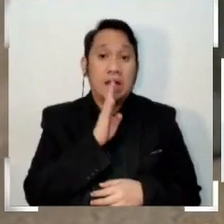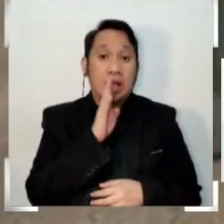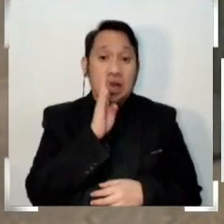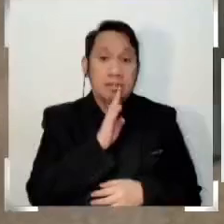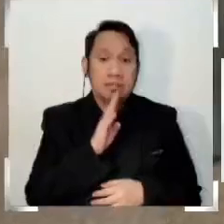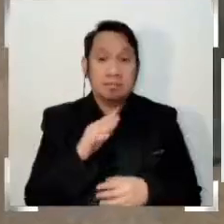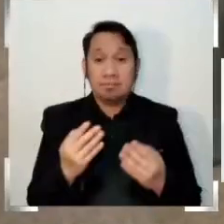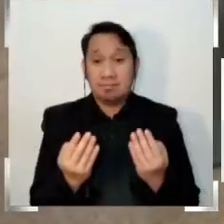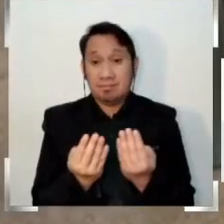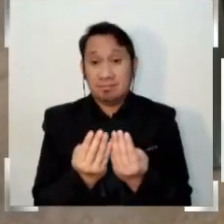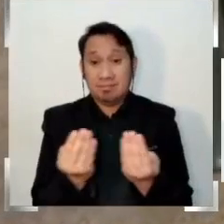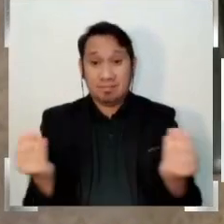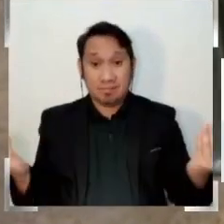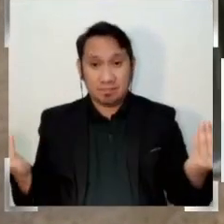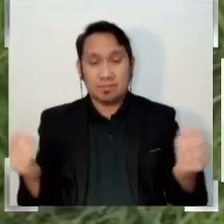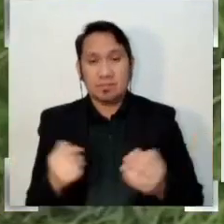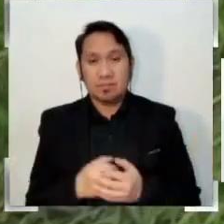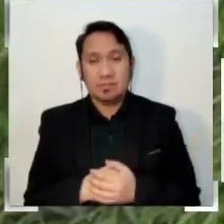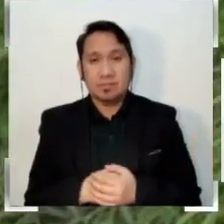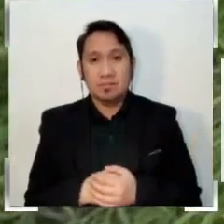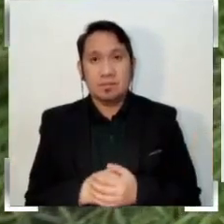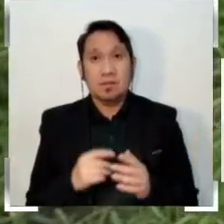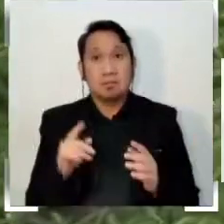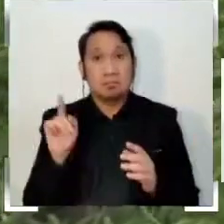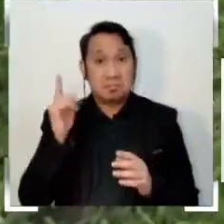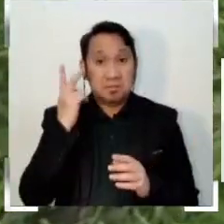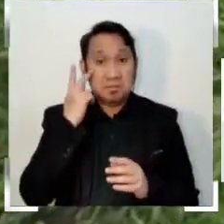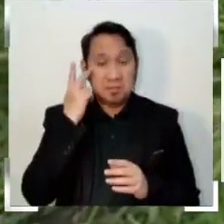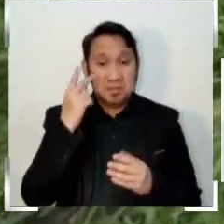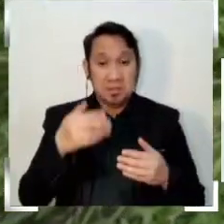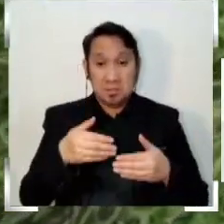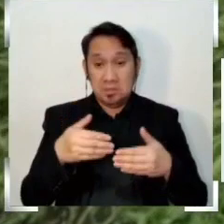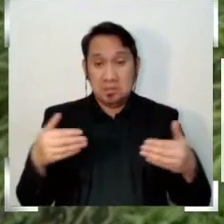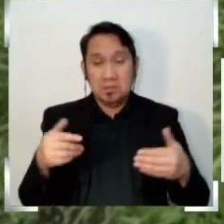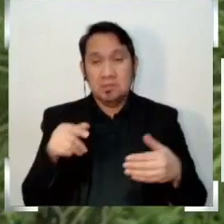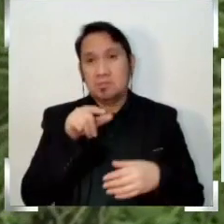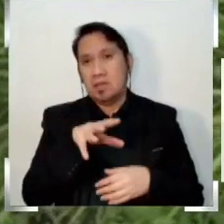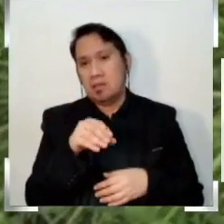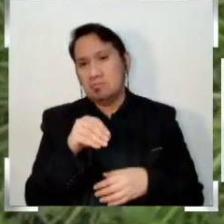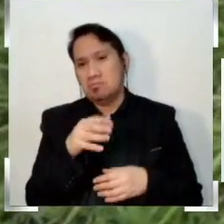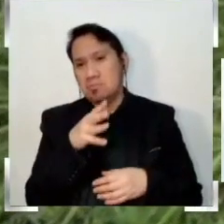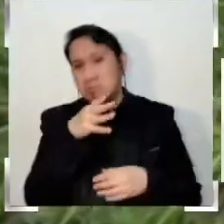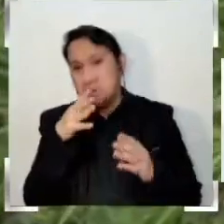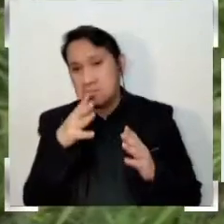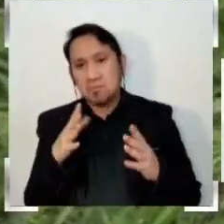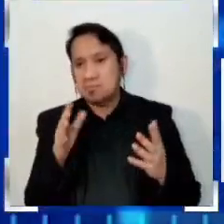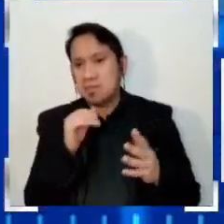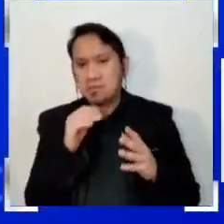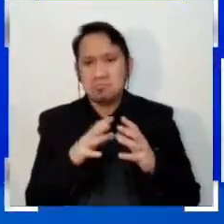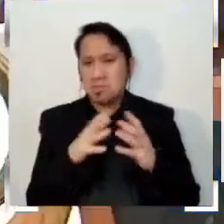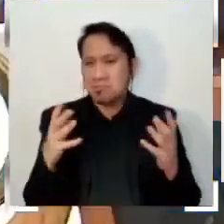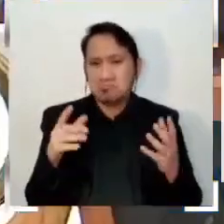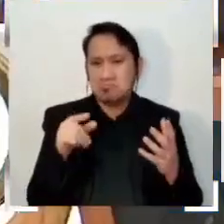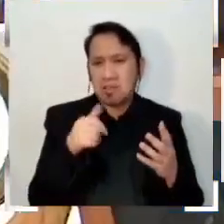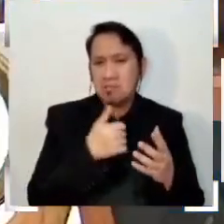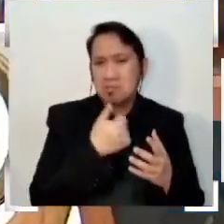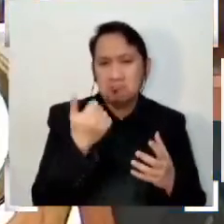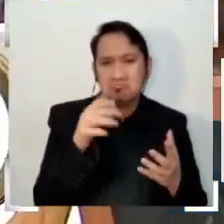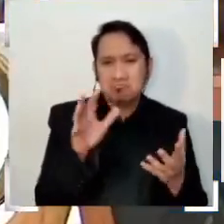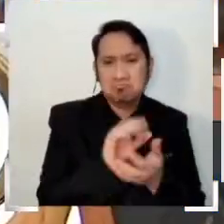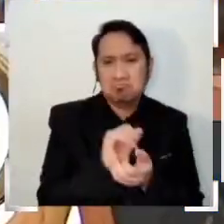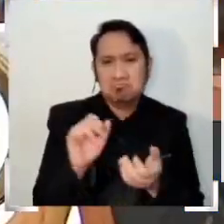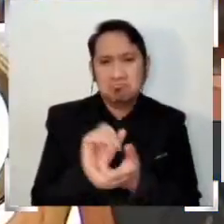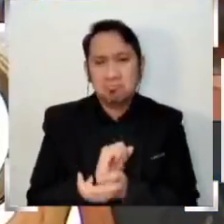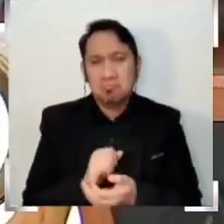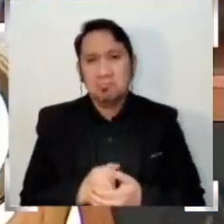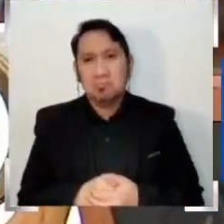Village sa bayan ng Mahataw. Pero bukod dyan at sa ilang pananim na nasira, wala na masyadong pinsala ang bagyong Betty. Hindi kami hardly